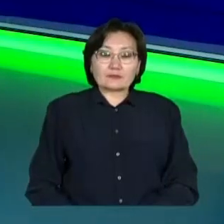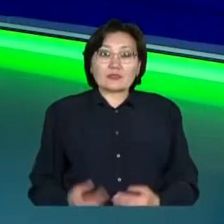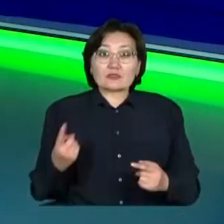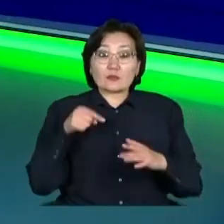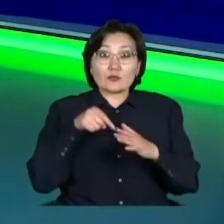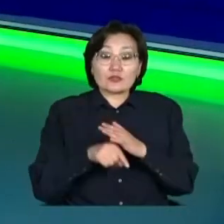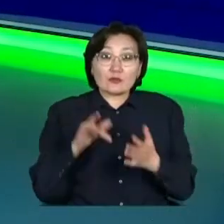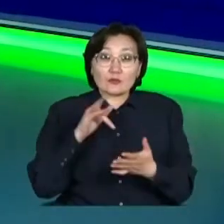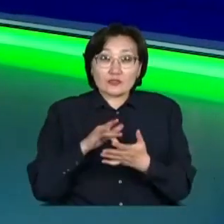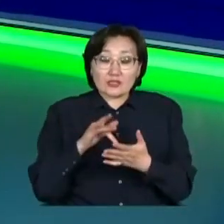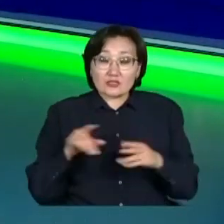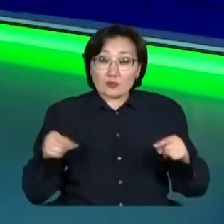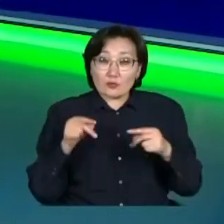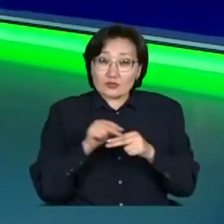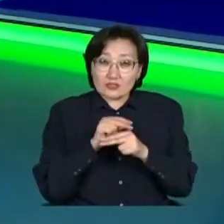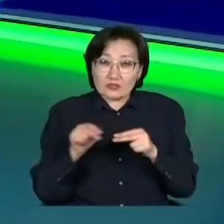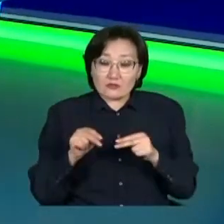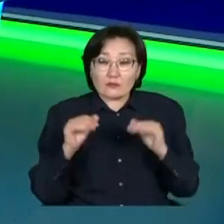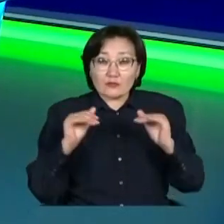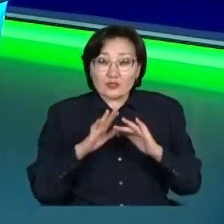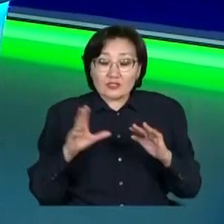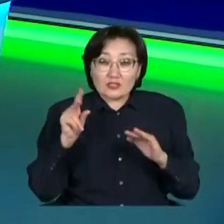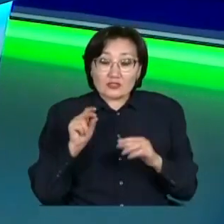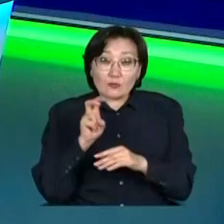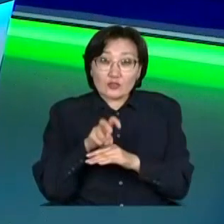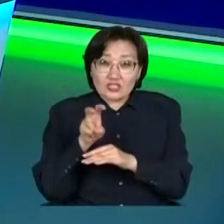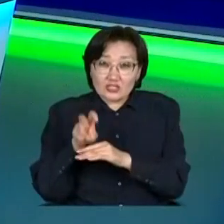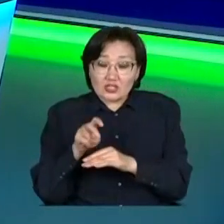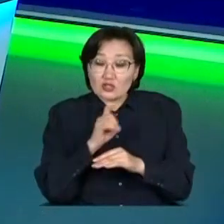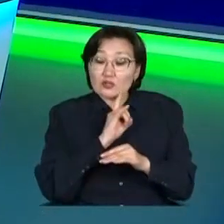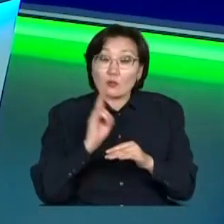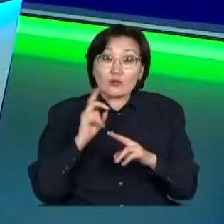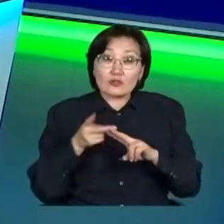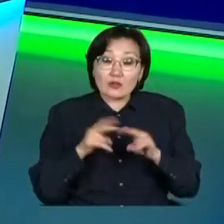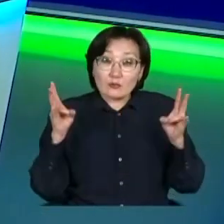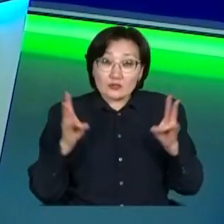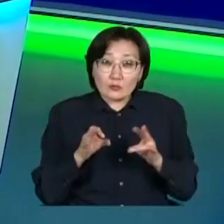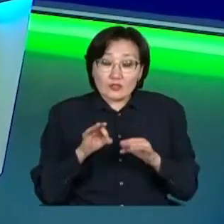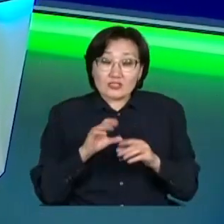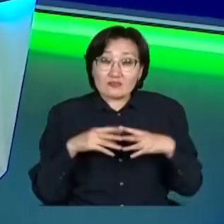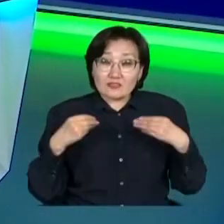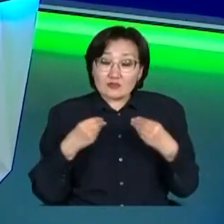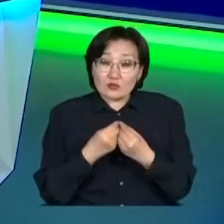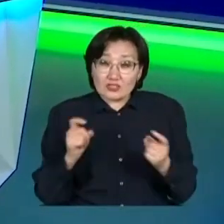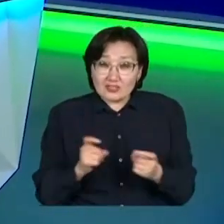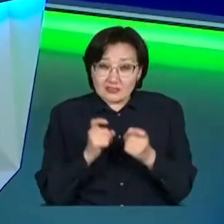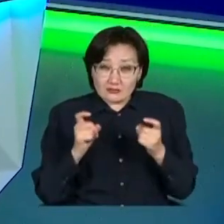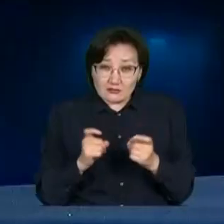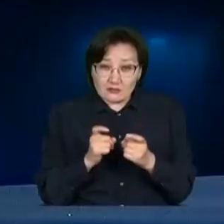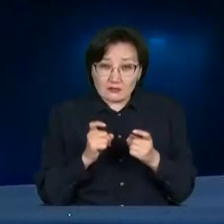В одном из столичных центров реабилитации не снижается число обращающихся женщин, которые пострадали от семейно-бытового